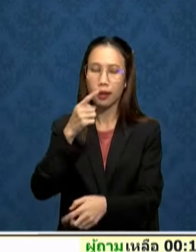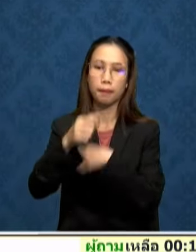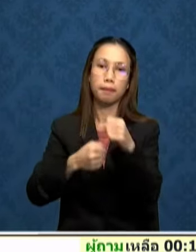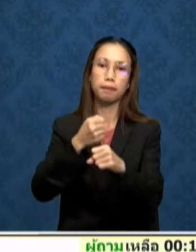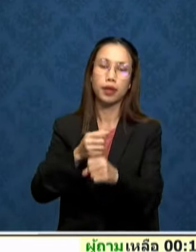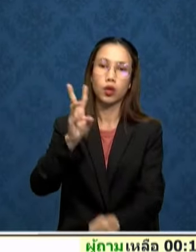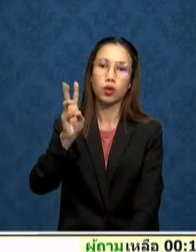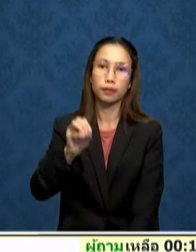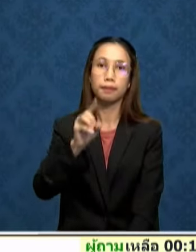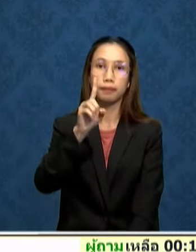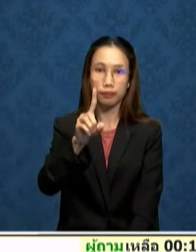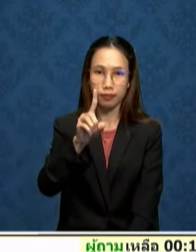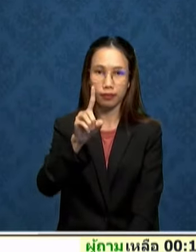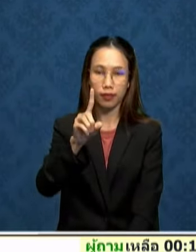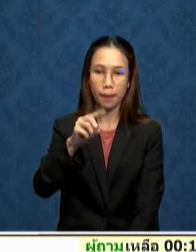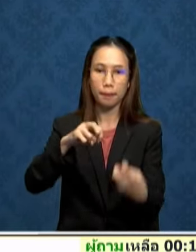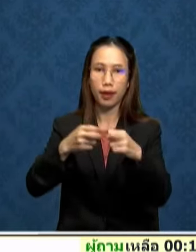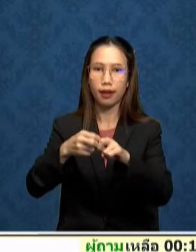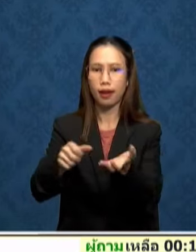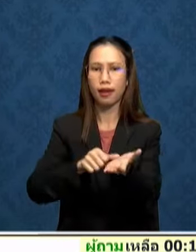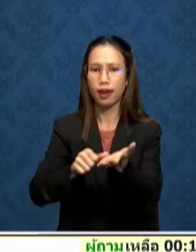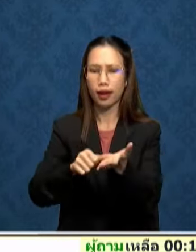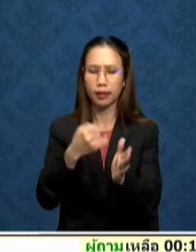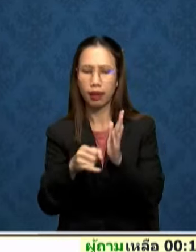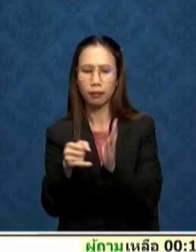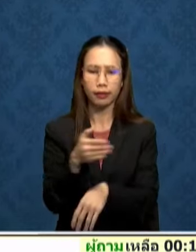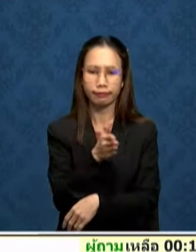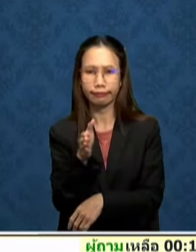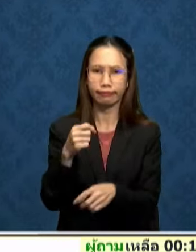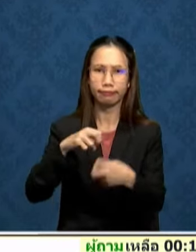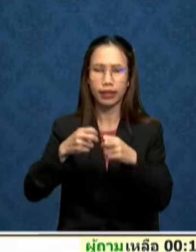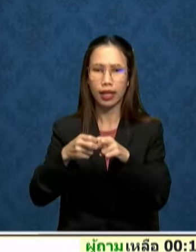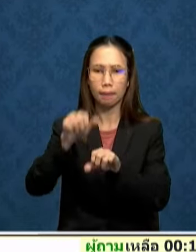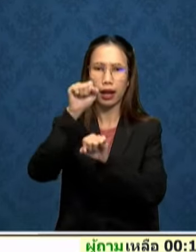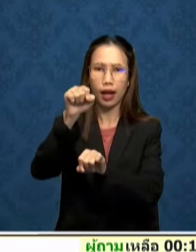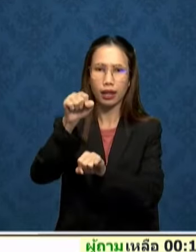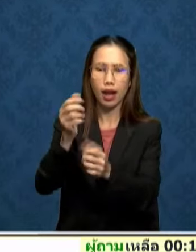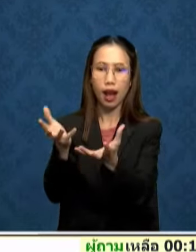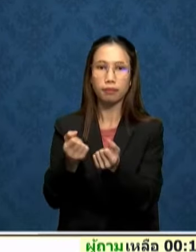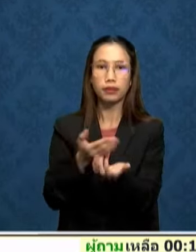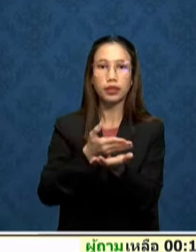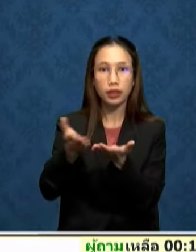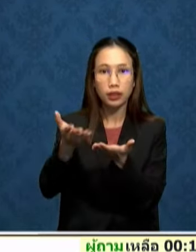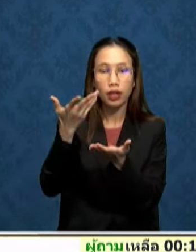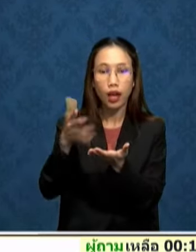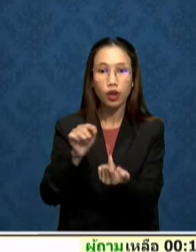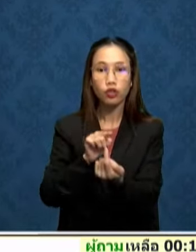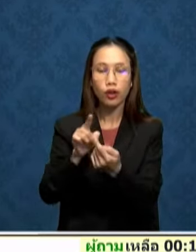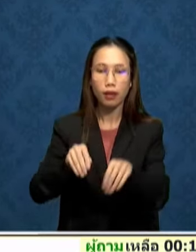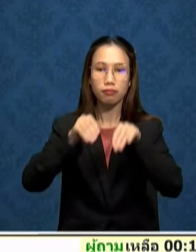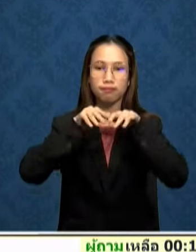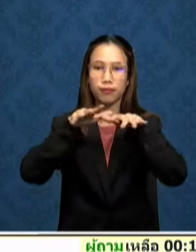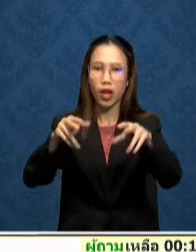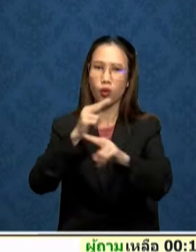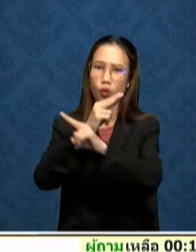แต่ปี61ที่มีการแก้ปัญหาแบบผิดทิศผิดทางครั้งแรกโดยการไปประกาศรับซื้อและทำให้ระบาดเป็น